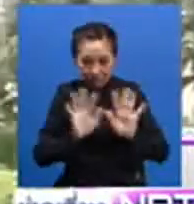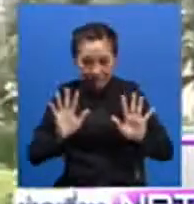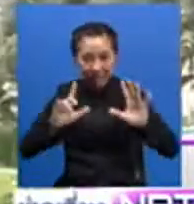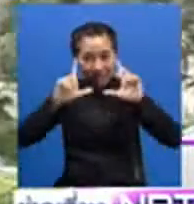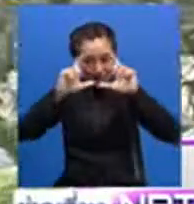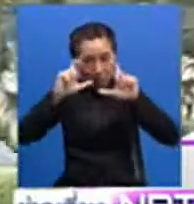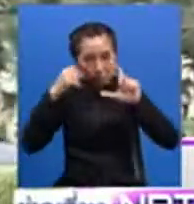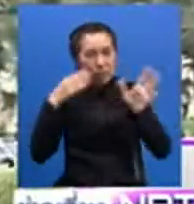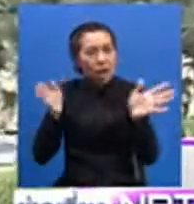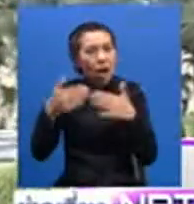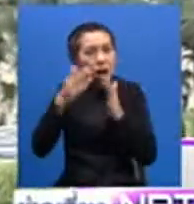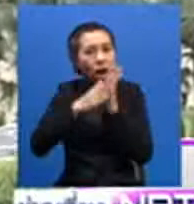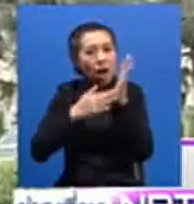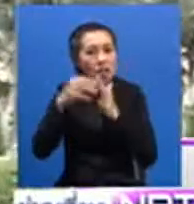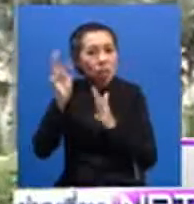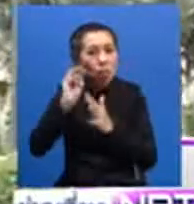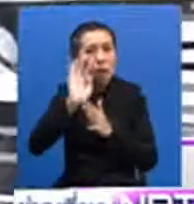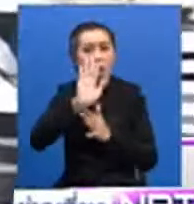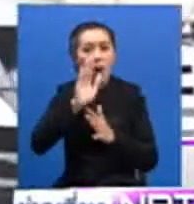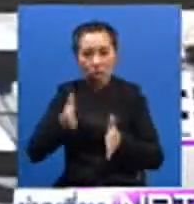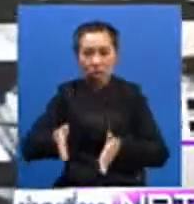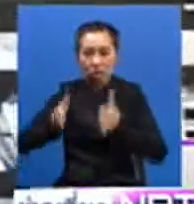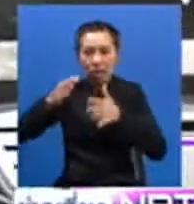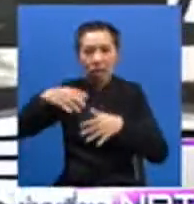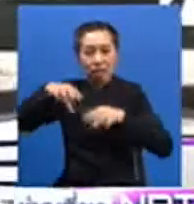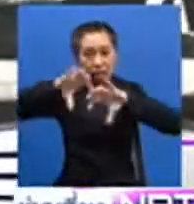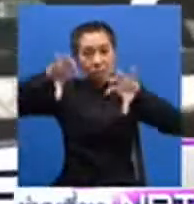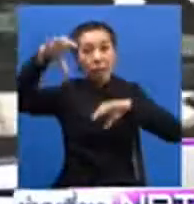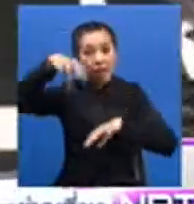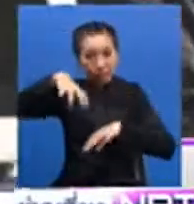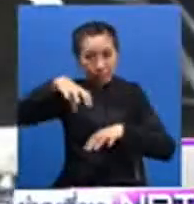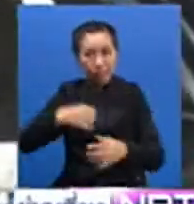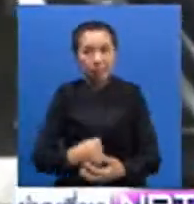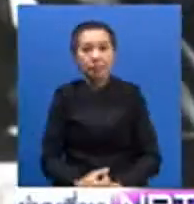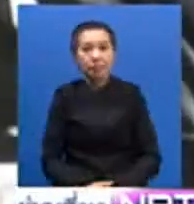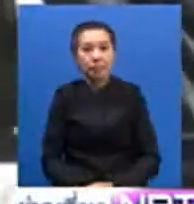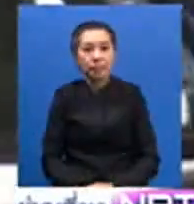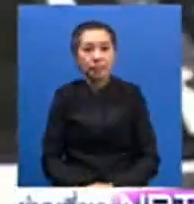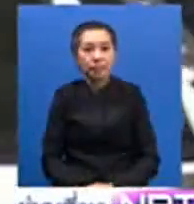ระลึกที่ห้องสีม่วงตึกไทยคู่ฟ้าทำเนียบรัฐบาลอ่ะ